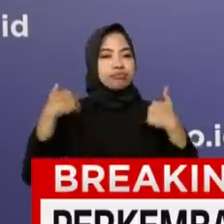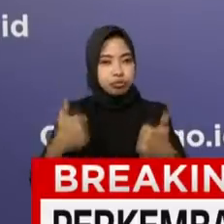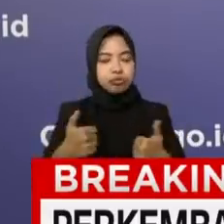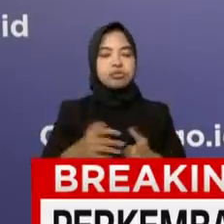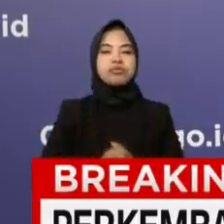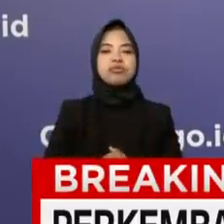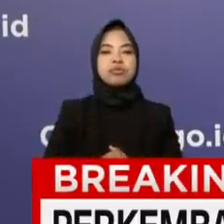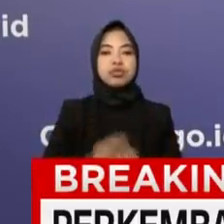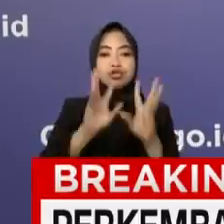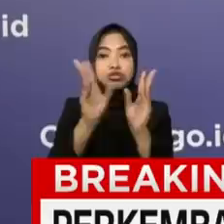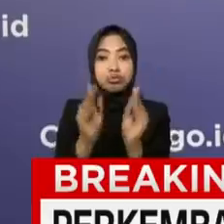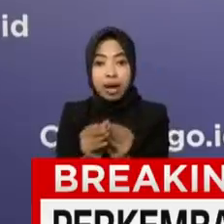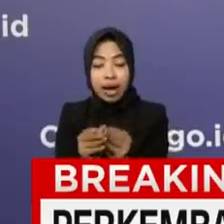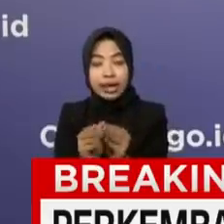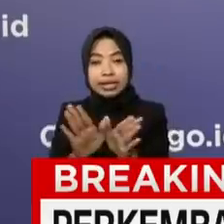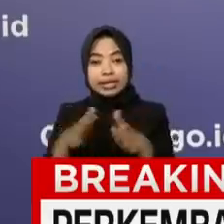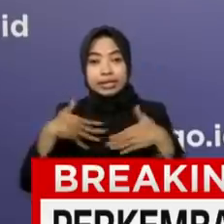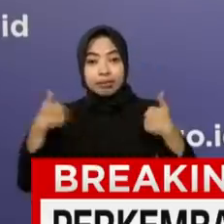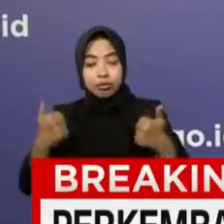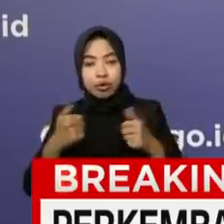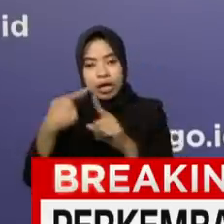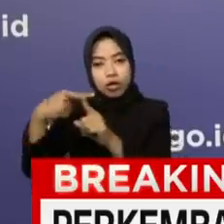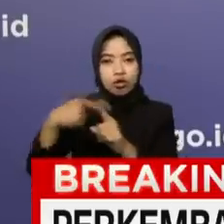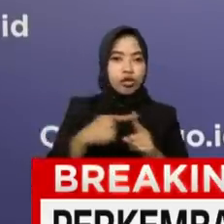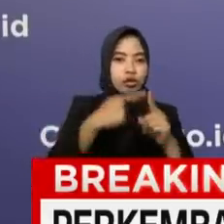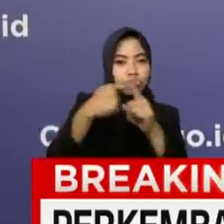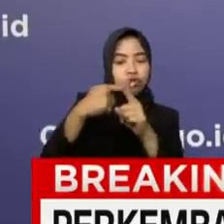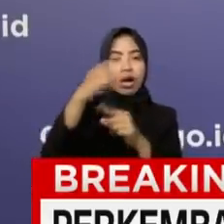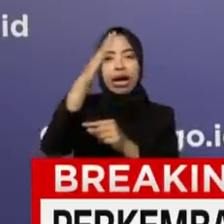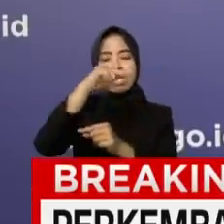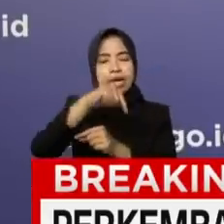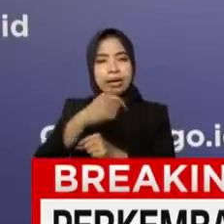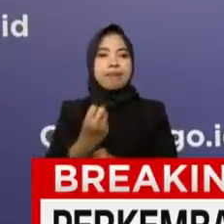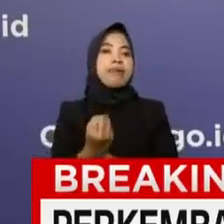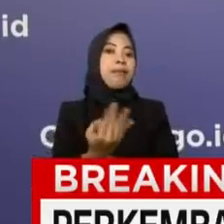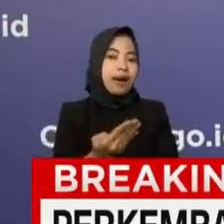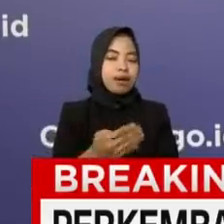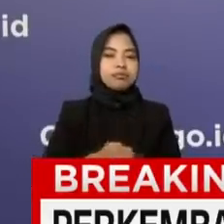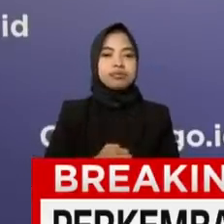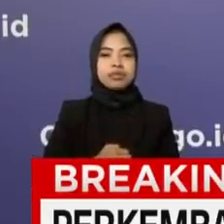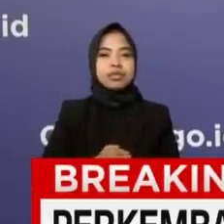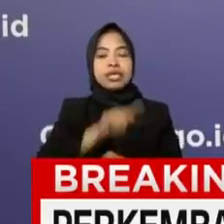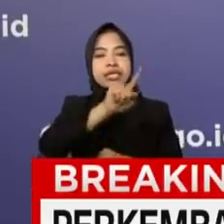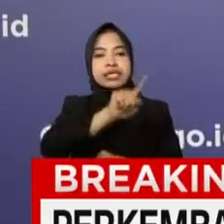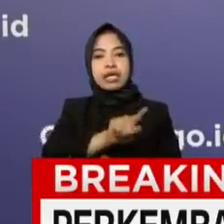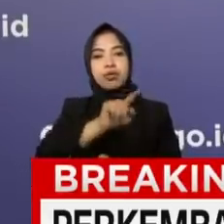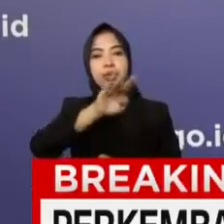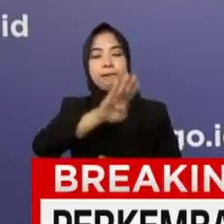jumlah sembuh yang kita terakumulasi kan pada hari ini adalah